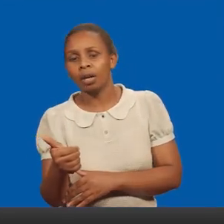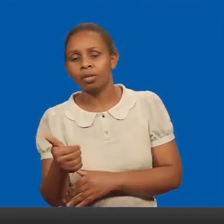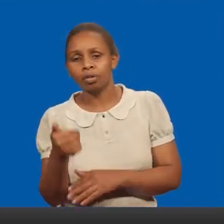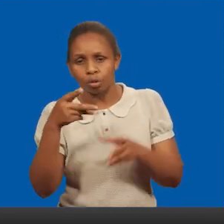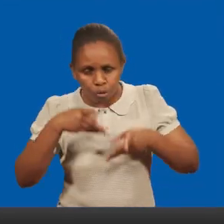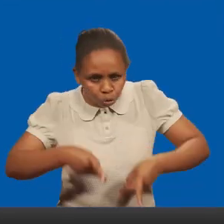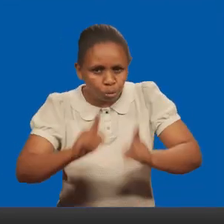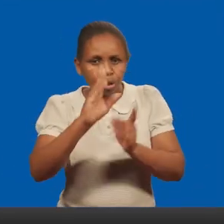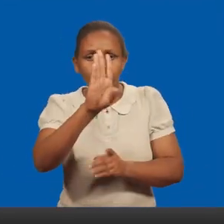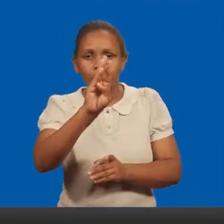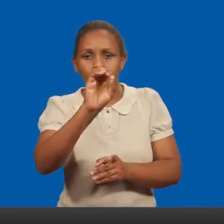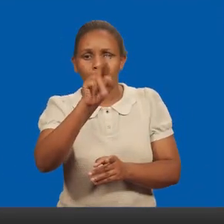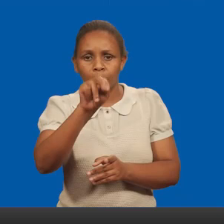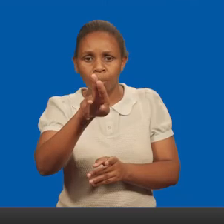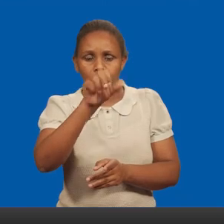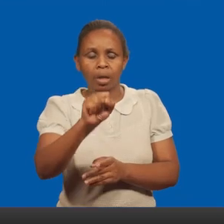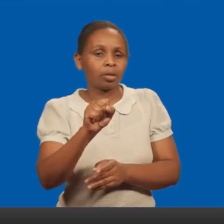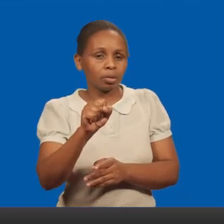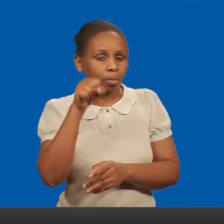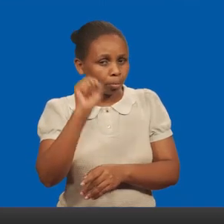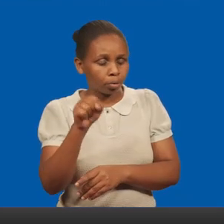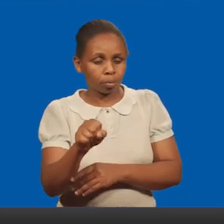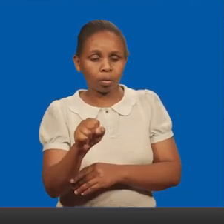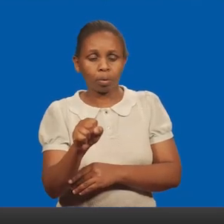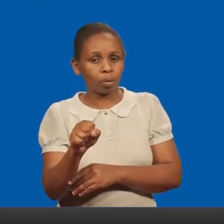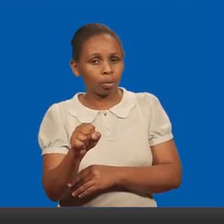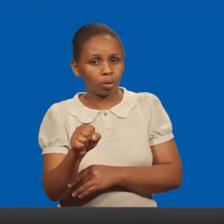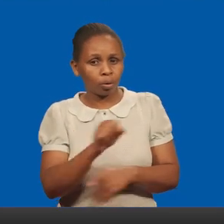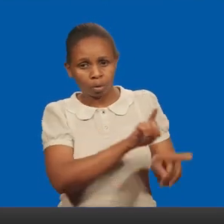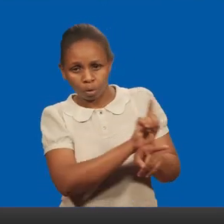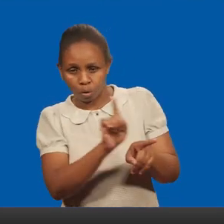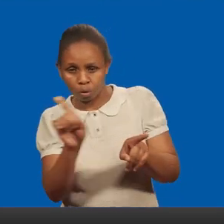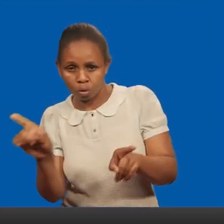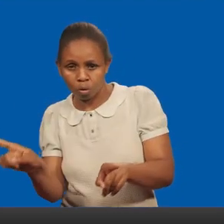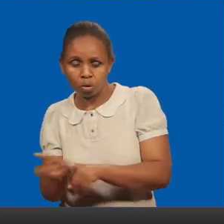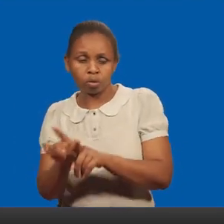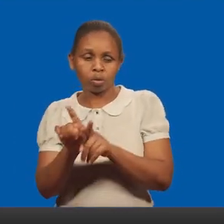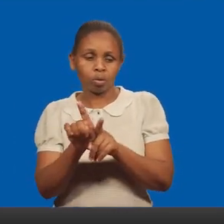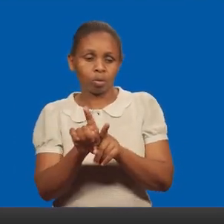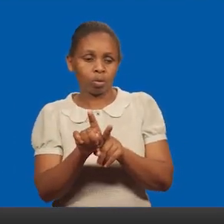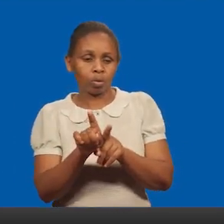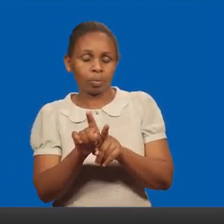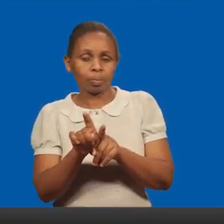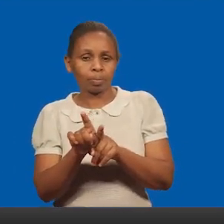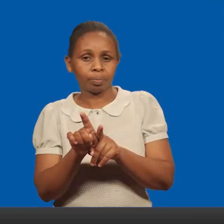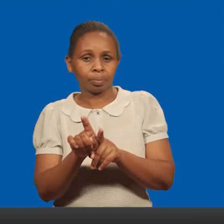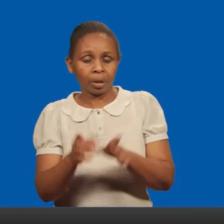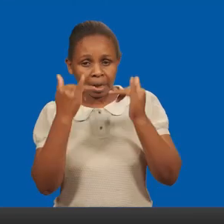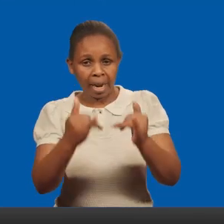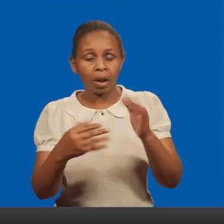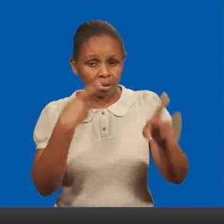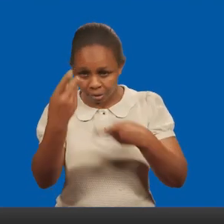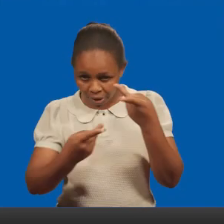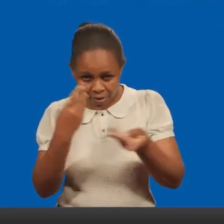shillings during bonus. So that's a loss for our people, and it is also encouraging our young people